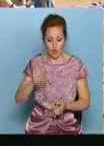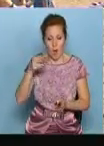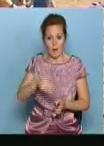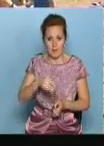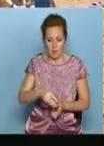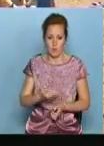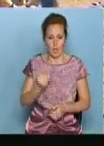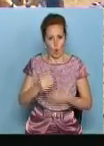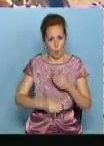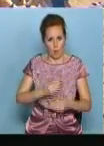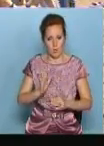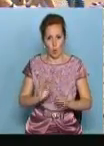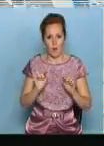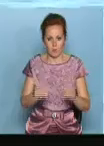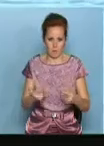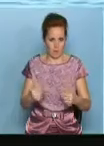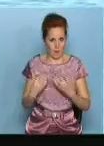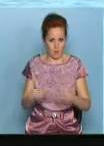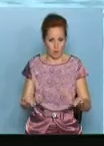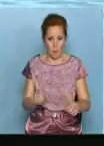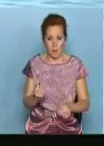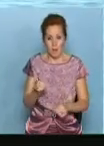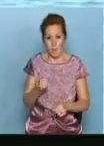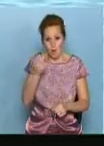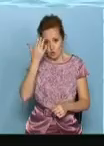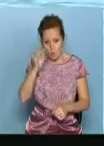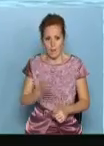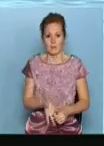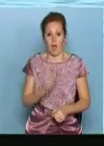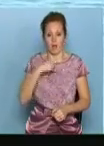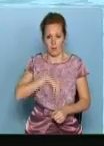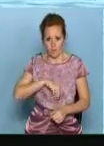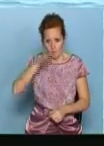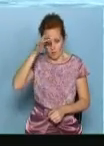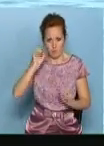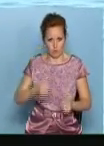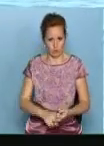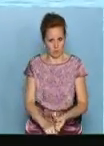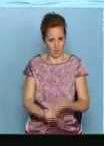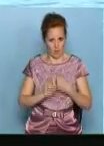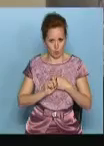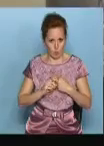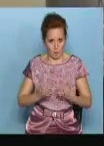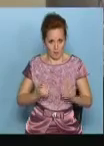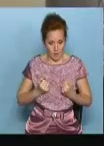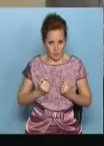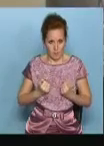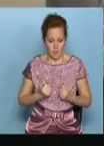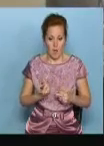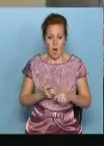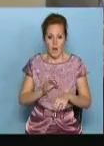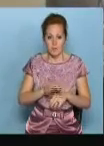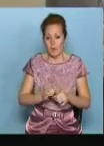только в разрешенных местах. Даже при небольшом случайном заглатывании воды можно подхватить инфекцию. Картина развивается очень быстро,